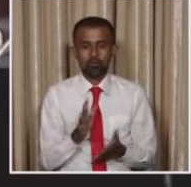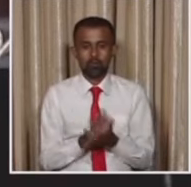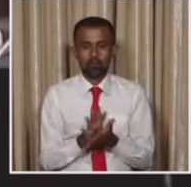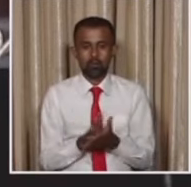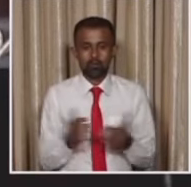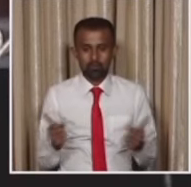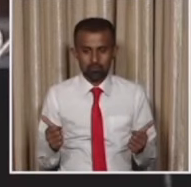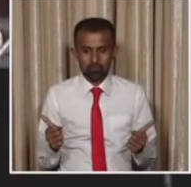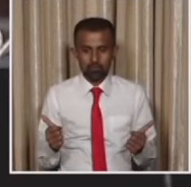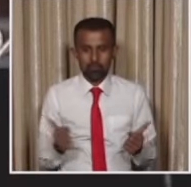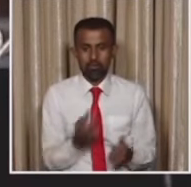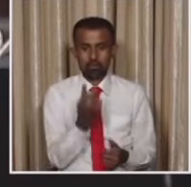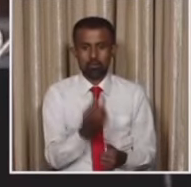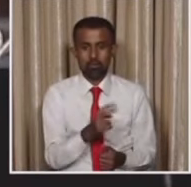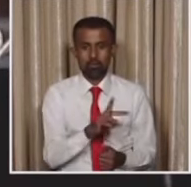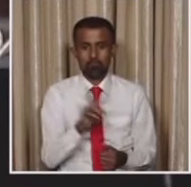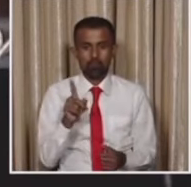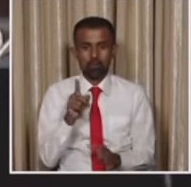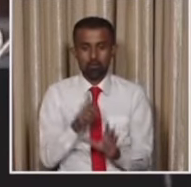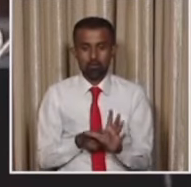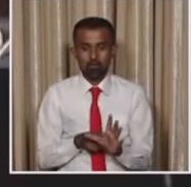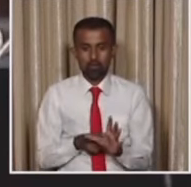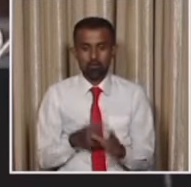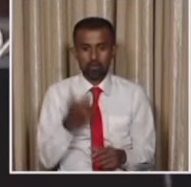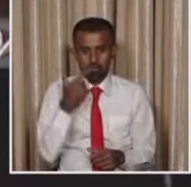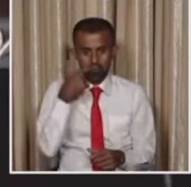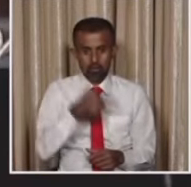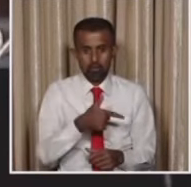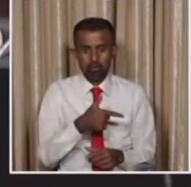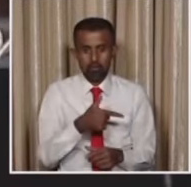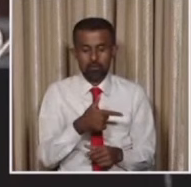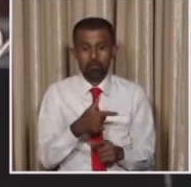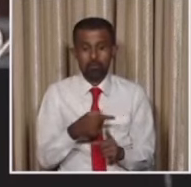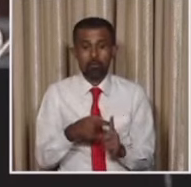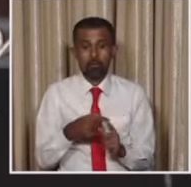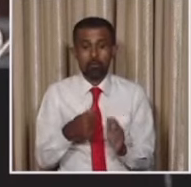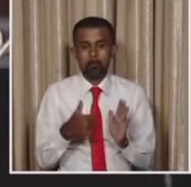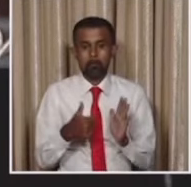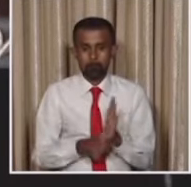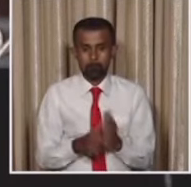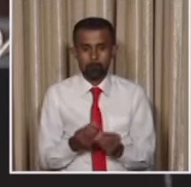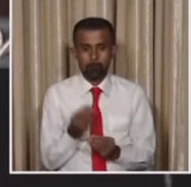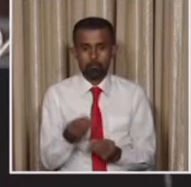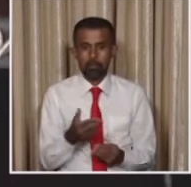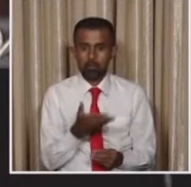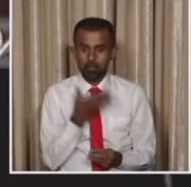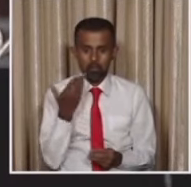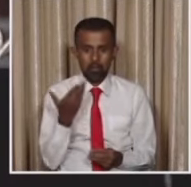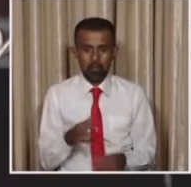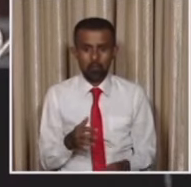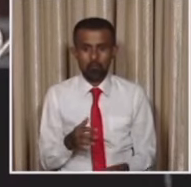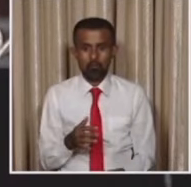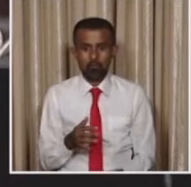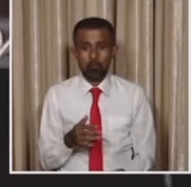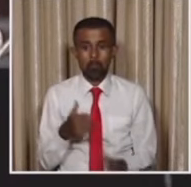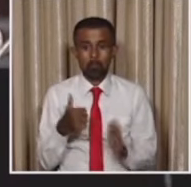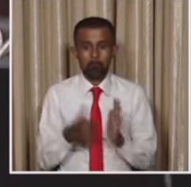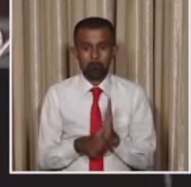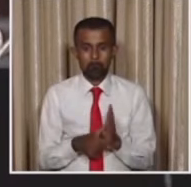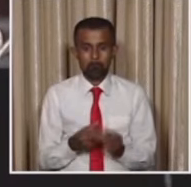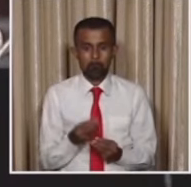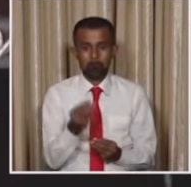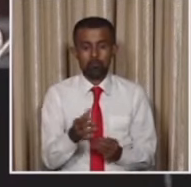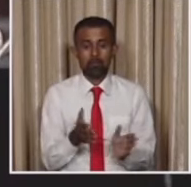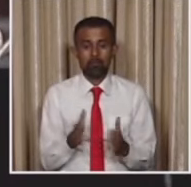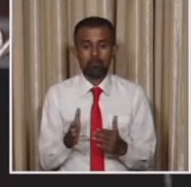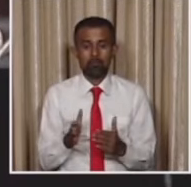වෙනවා. 2021දී කංජතෙල් සම්පත් සංවර්ධන පනත ඉදිරිපත් කරන්න අපිට පුළුවන් වුණා. ඒ පනත ඉදිරිපත් කිරීමට